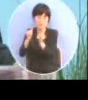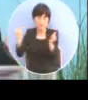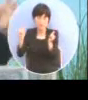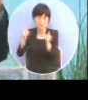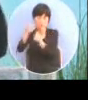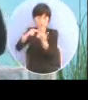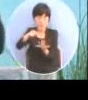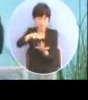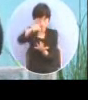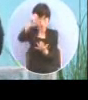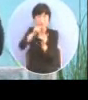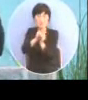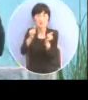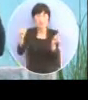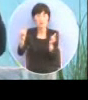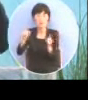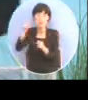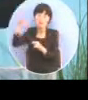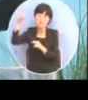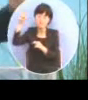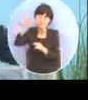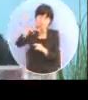chọn.